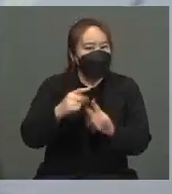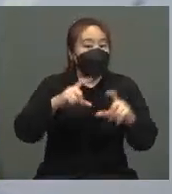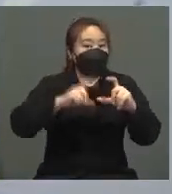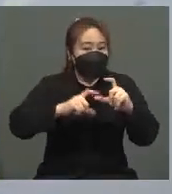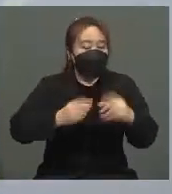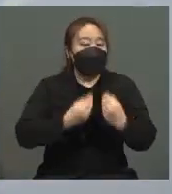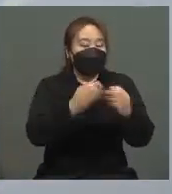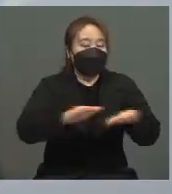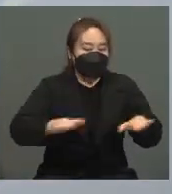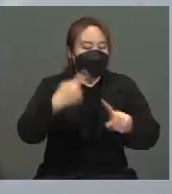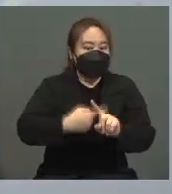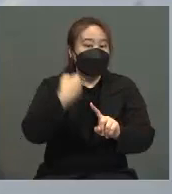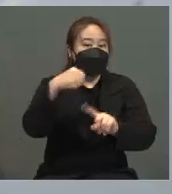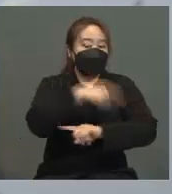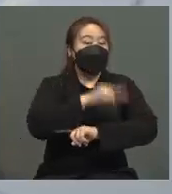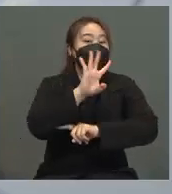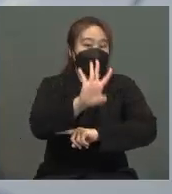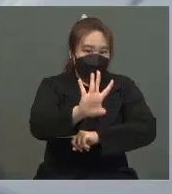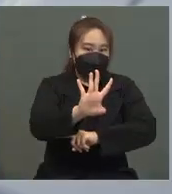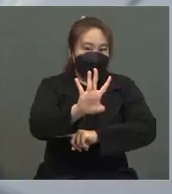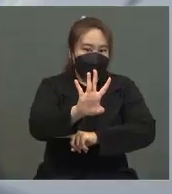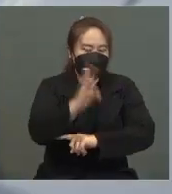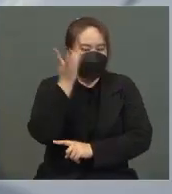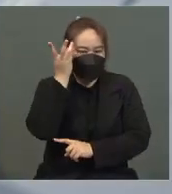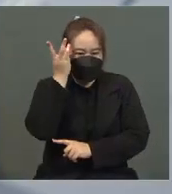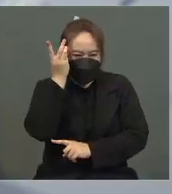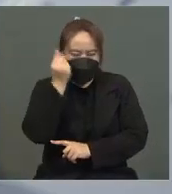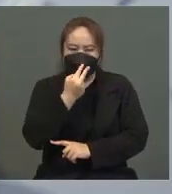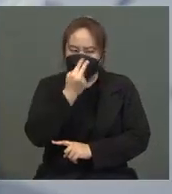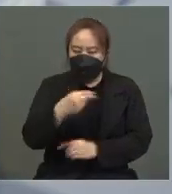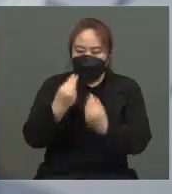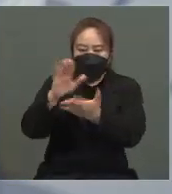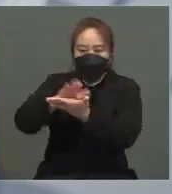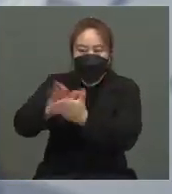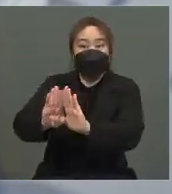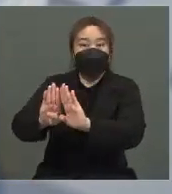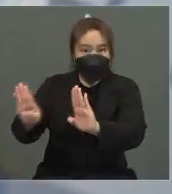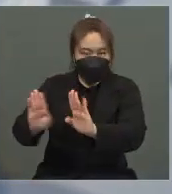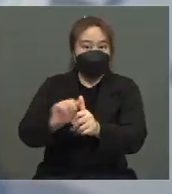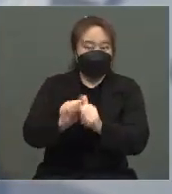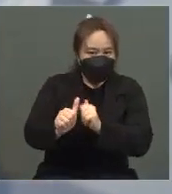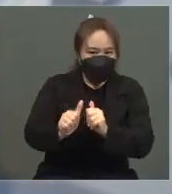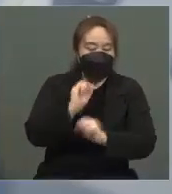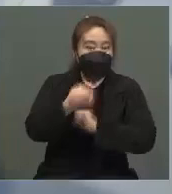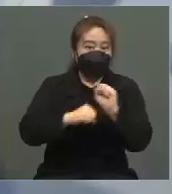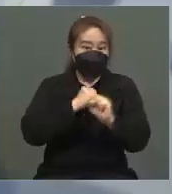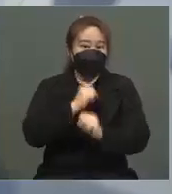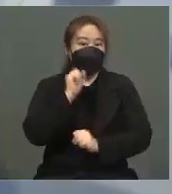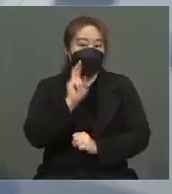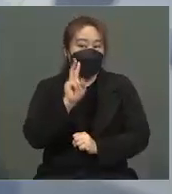ร์ให้เด็กเนี่ยวันที่4ตุลาคมนะคะเพื่อที่จะพิจารณาให้ทันกับการเปิดเทอมในปีภาคการศึก